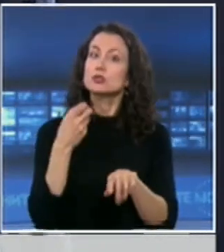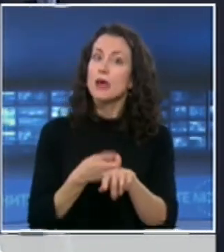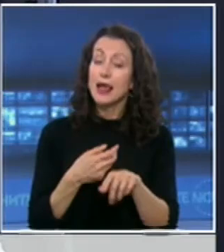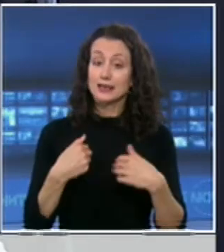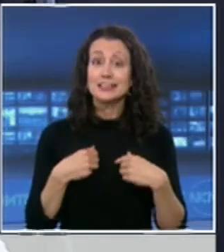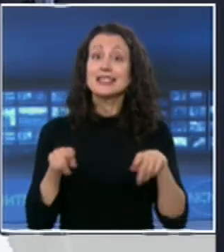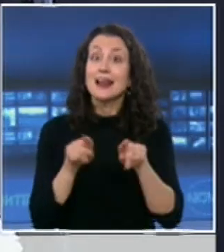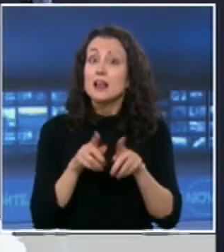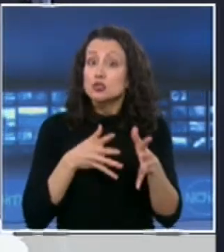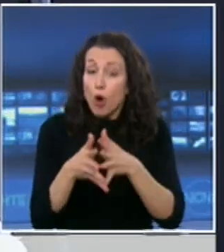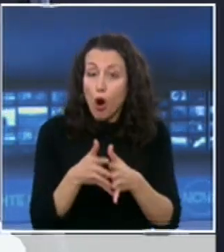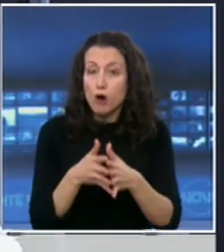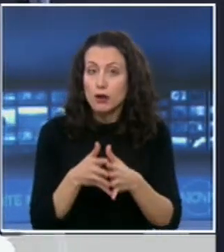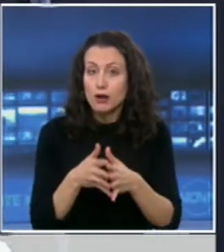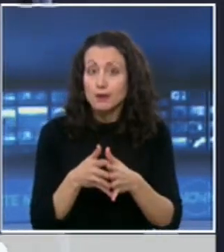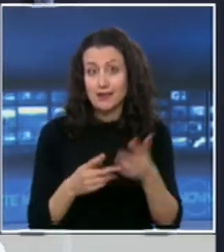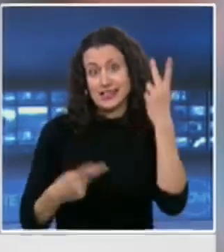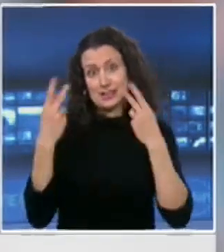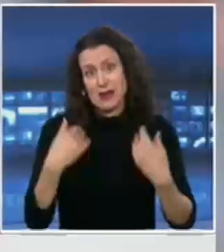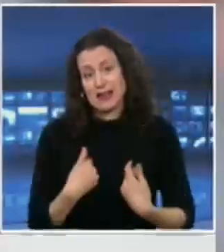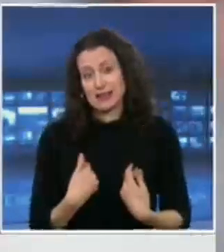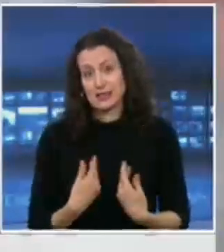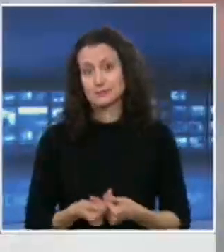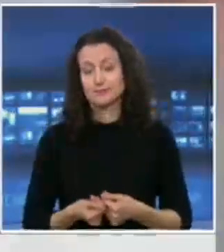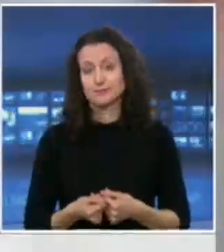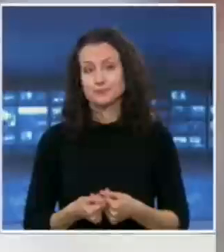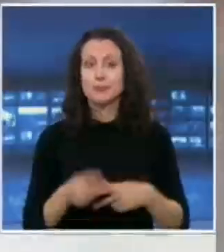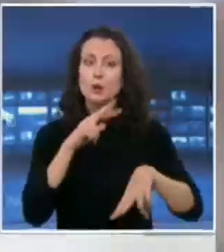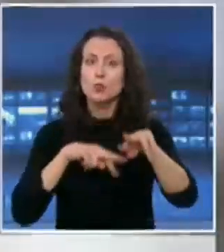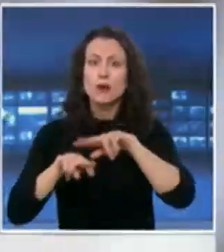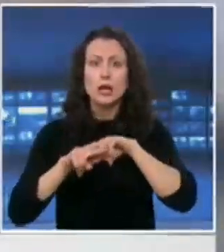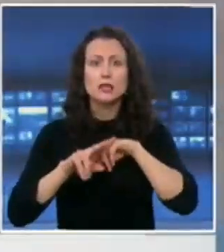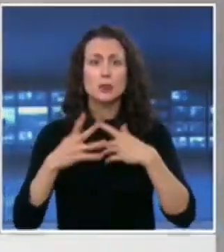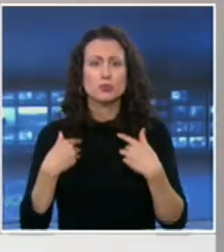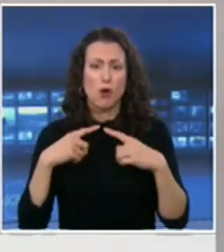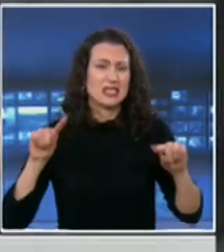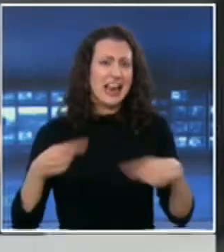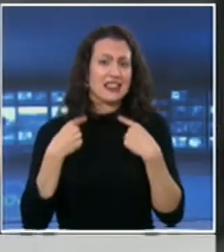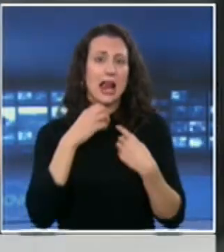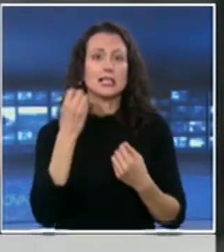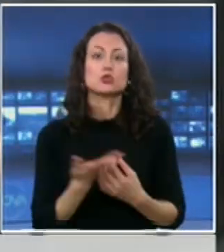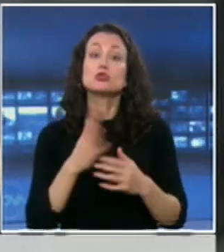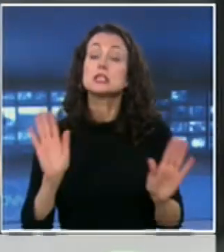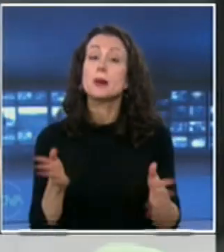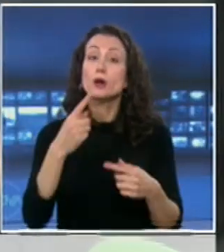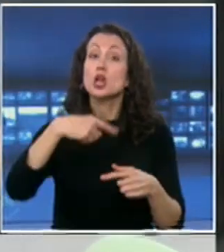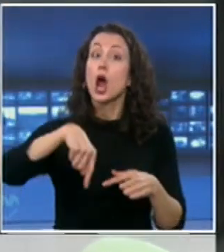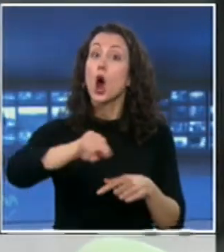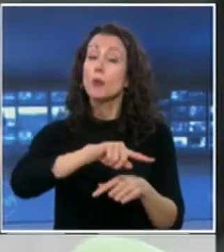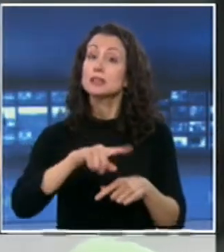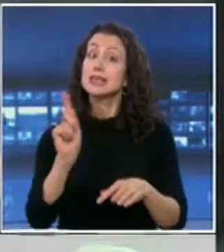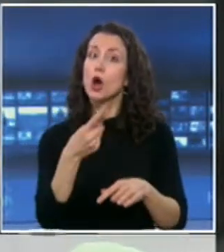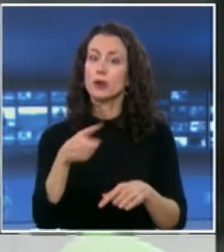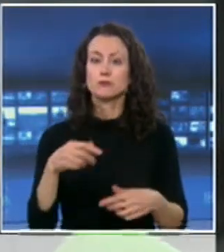хора. Проявете разбиране. Проверка по скандалния случай започна и областният управител. Категорично